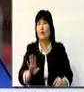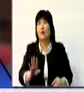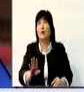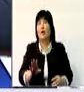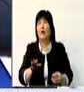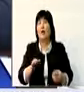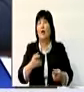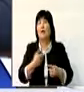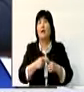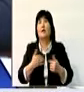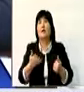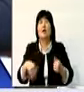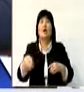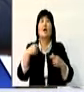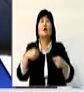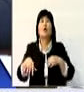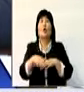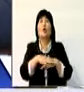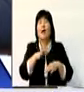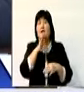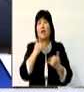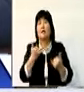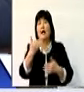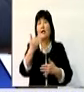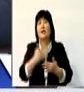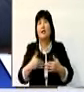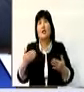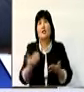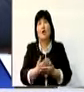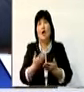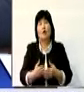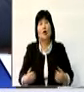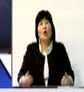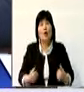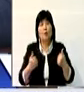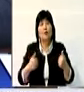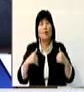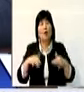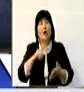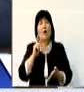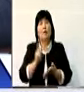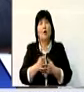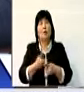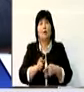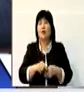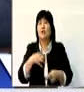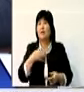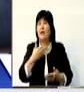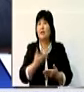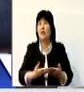Алтыстанған болатын. Сауда базарларын заман талабына сай жаңартуға ұмтылуға міндеттіміз. Бұл өте маңызды